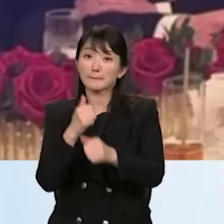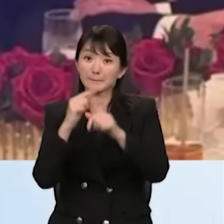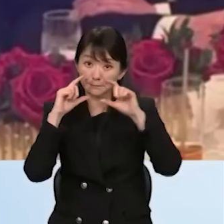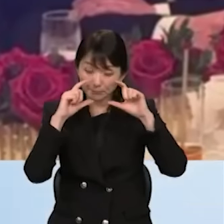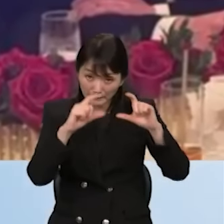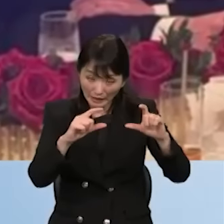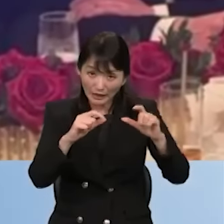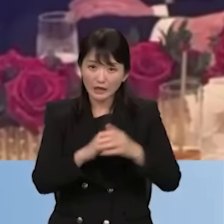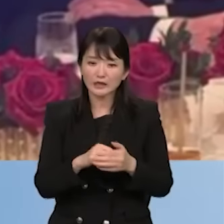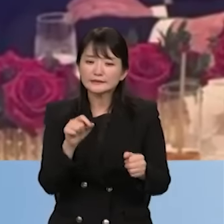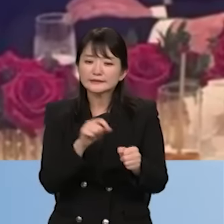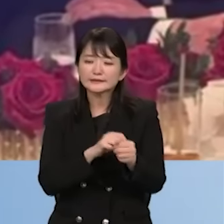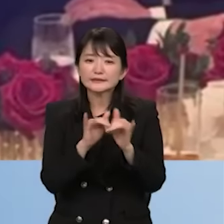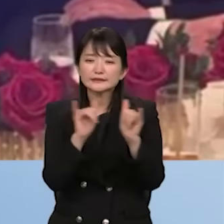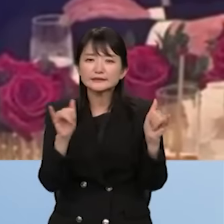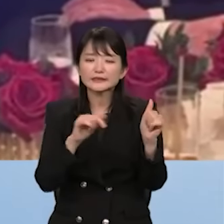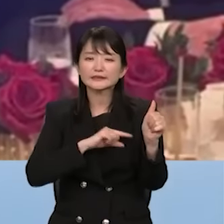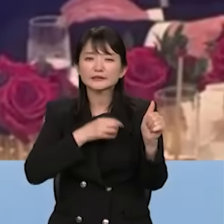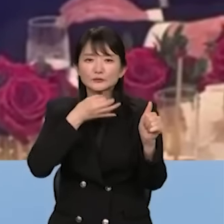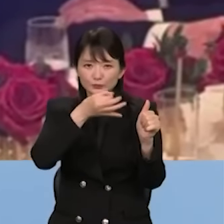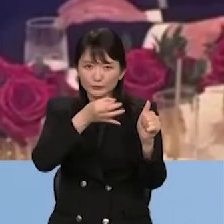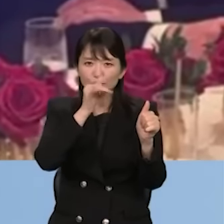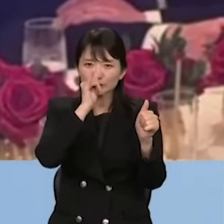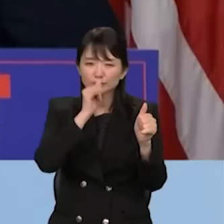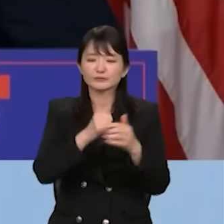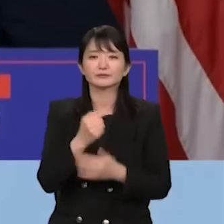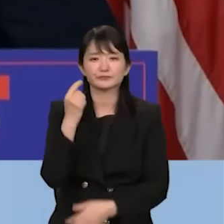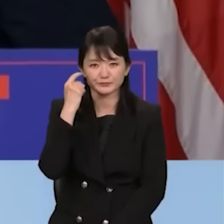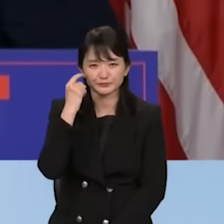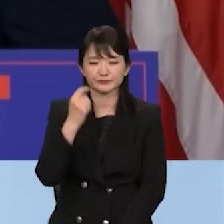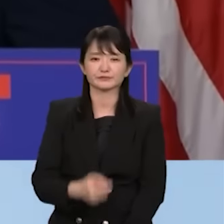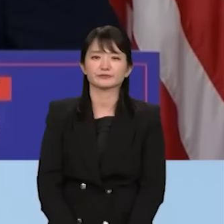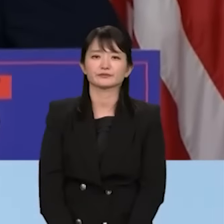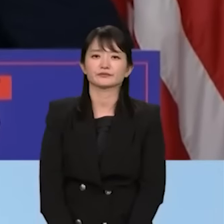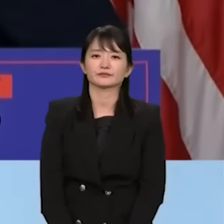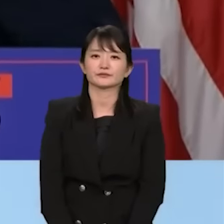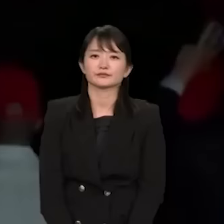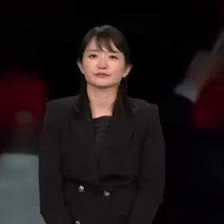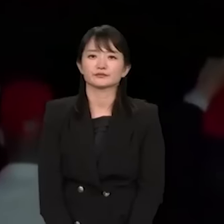하면서 특정 인사를 직접 거론하기도 했는데요. 들어보시죠.